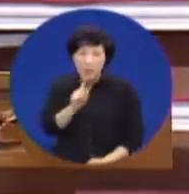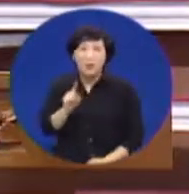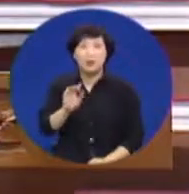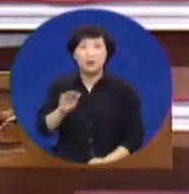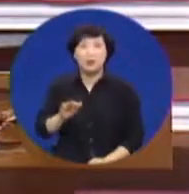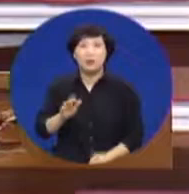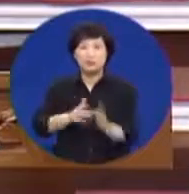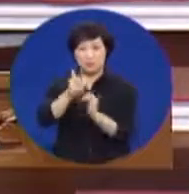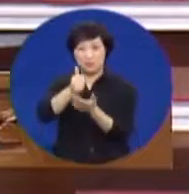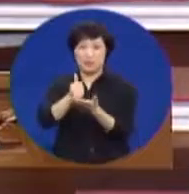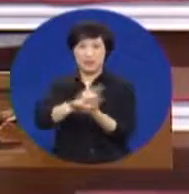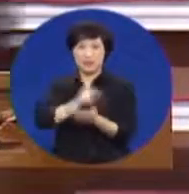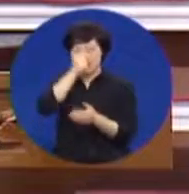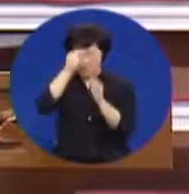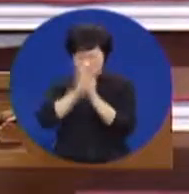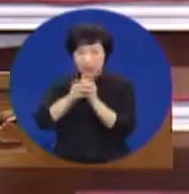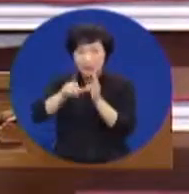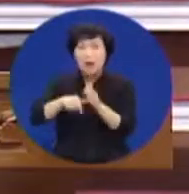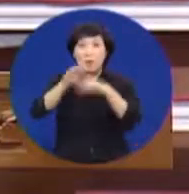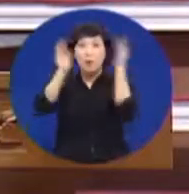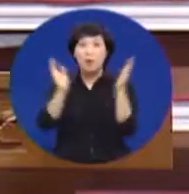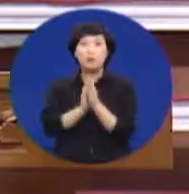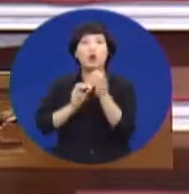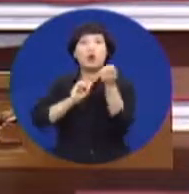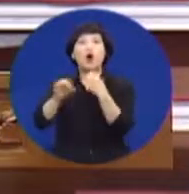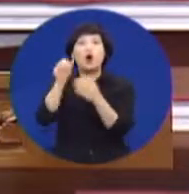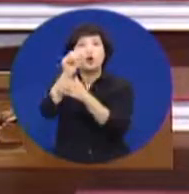무엇이든지 그의 이름으로 구하면 주리라.